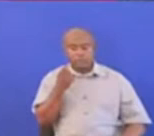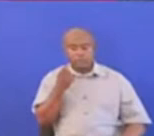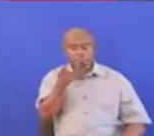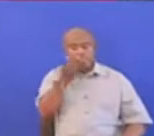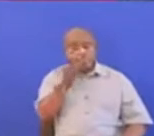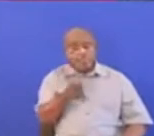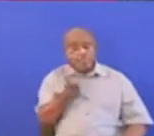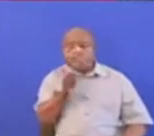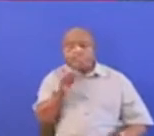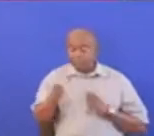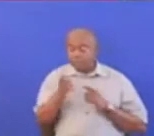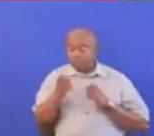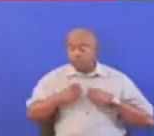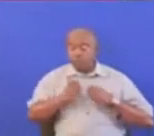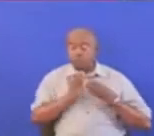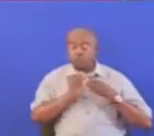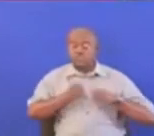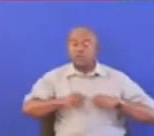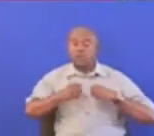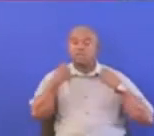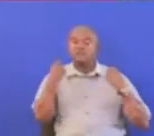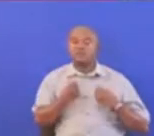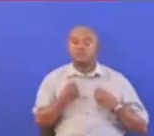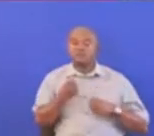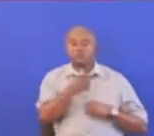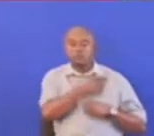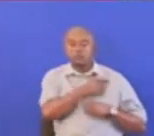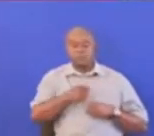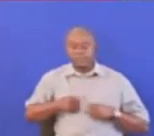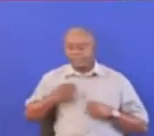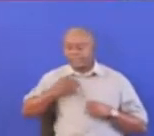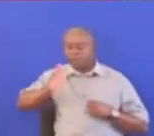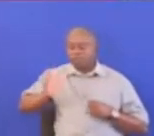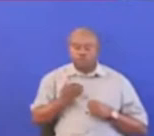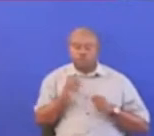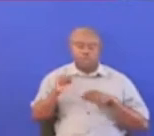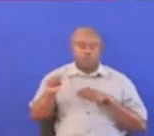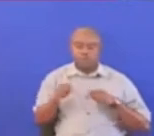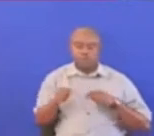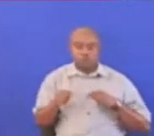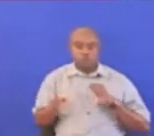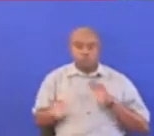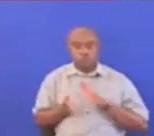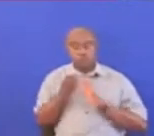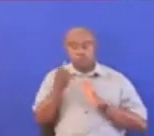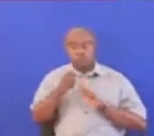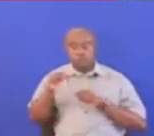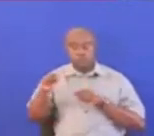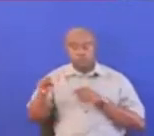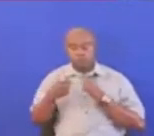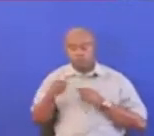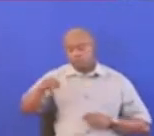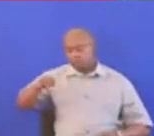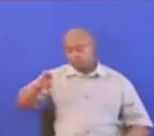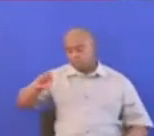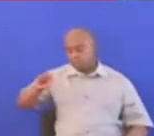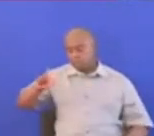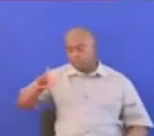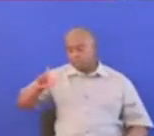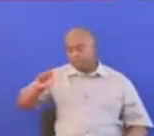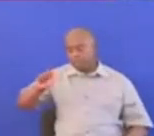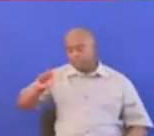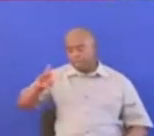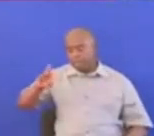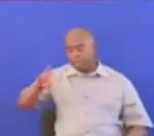Migogoro haitawaliki. Kwa Mheshimiwa Rais anataka kuondoa migogoro. Taanza na mgogoro wa Mbalali. Mgogoro huu wa